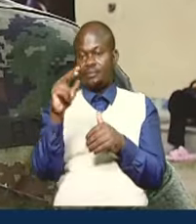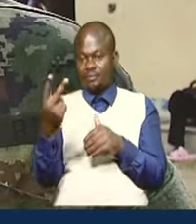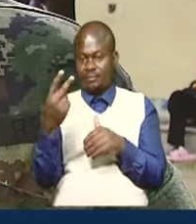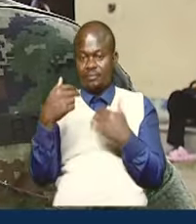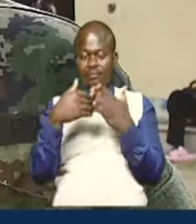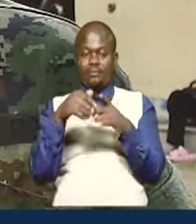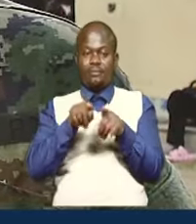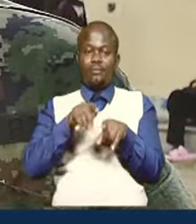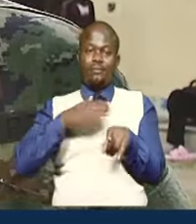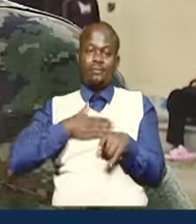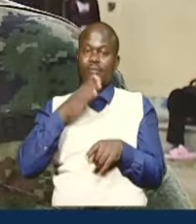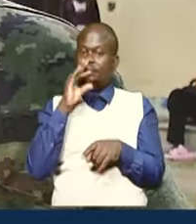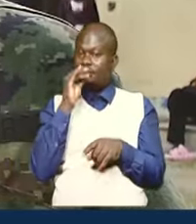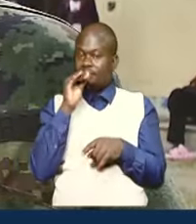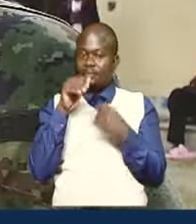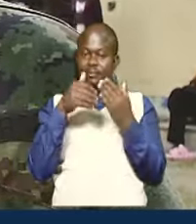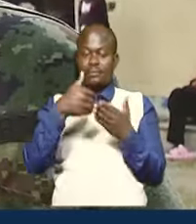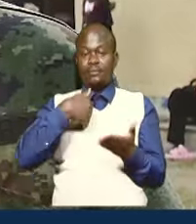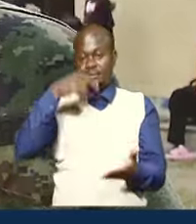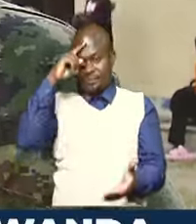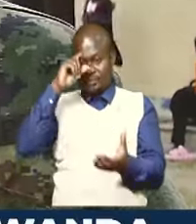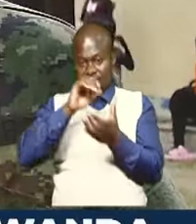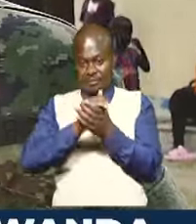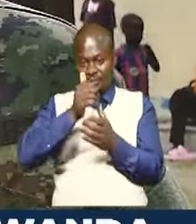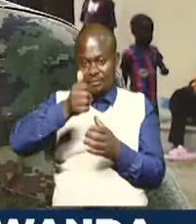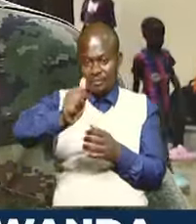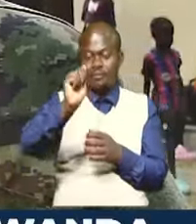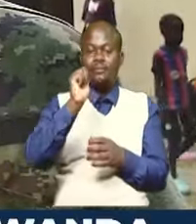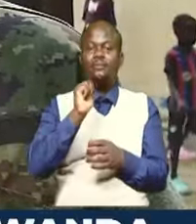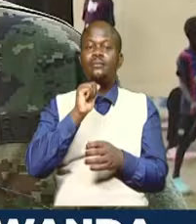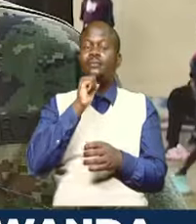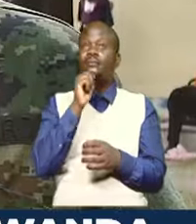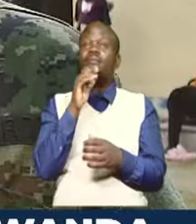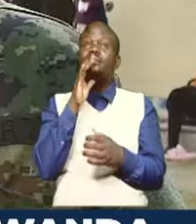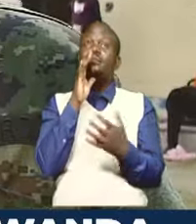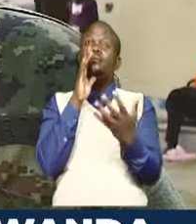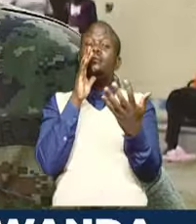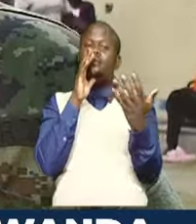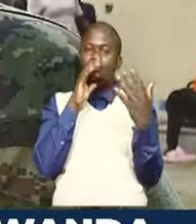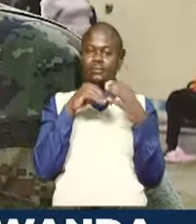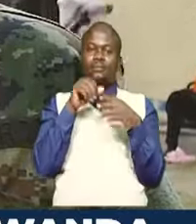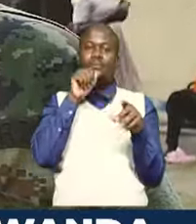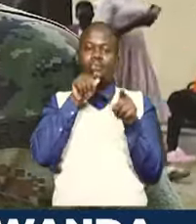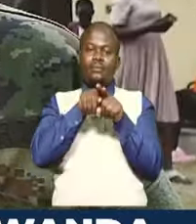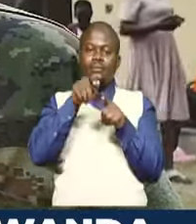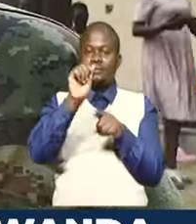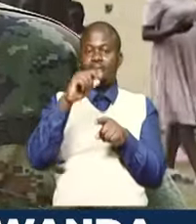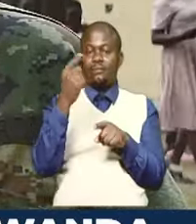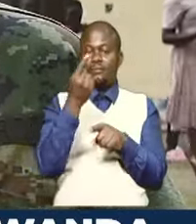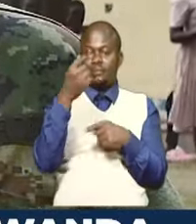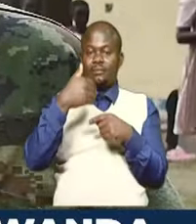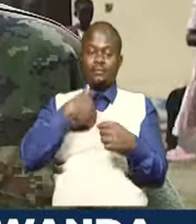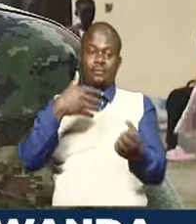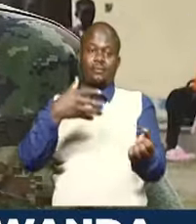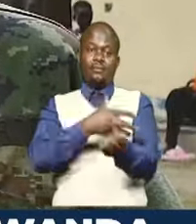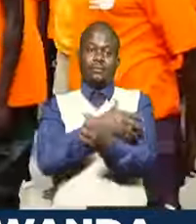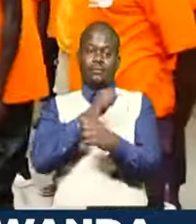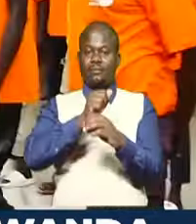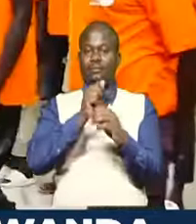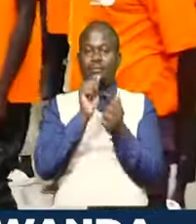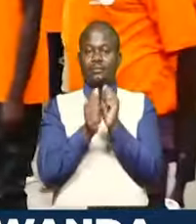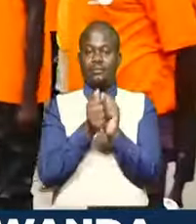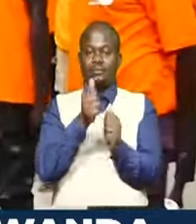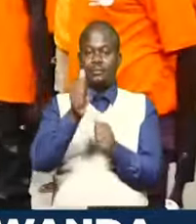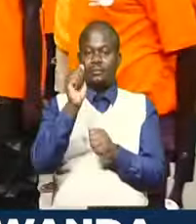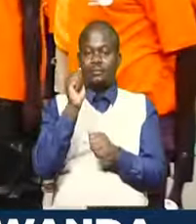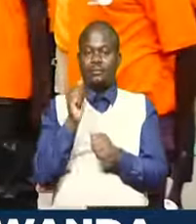nabivuze bigirire icyizere aho guhora bategereje ko basaza baba ari bo bonyine bafite ubushobozi bwo kuba babarwanaho.